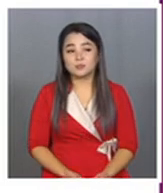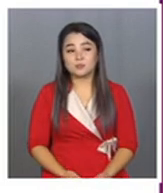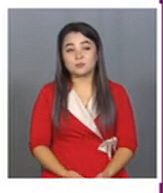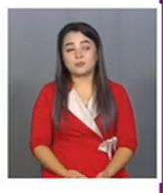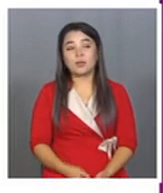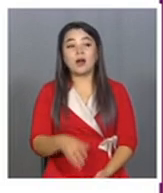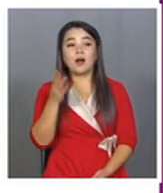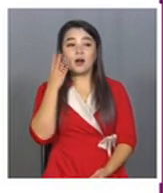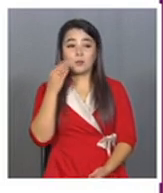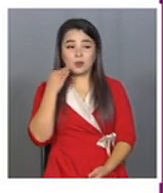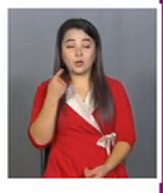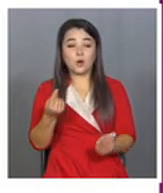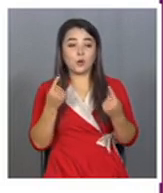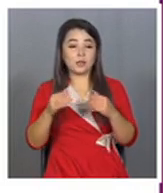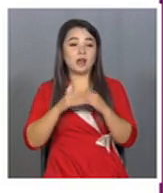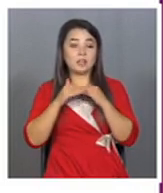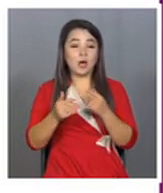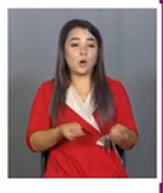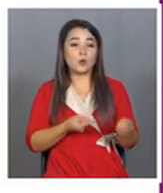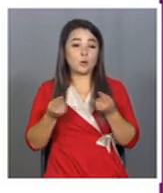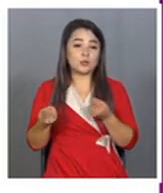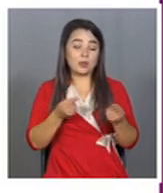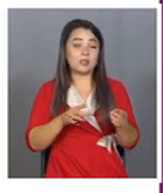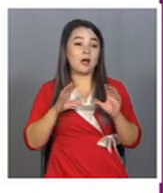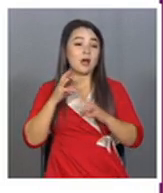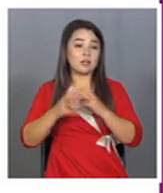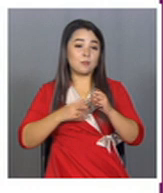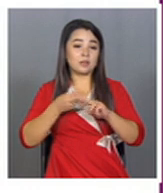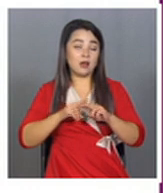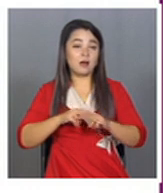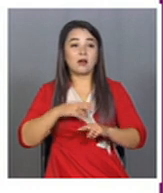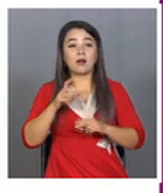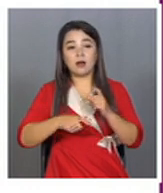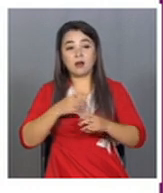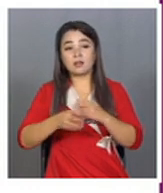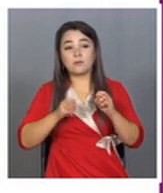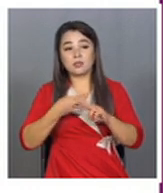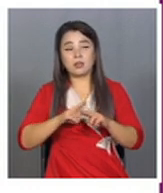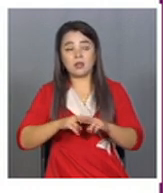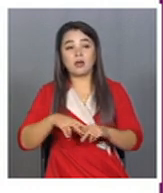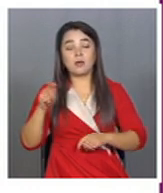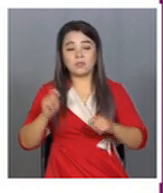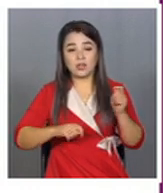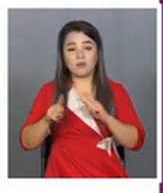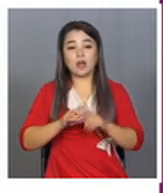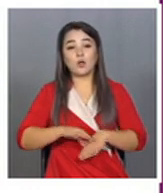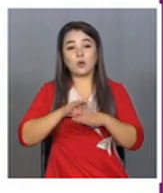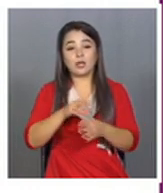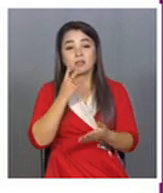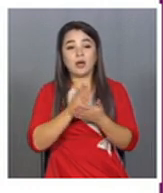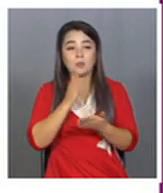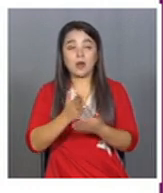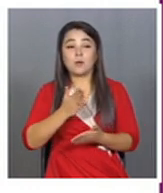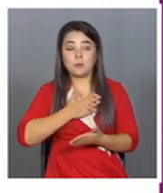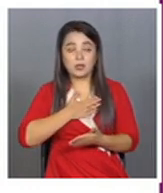сұрадың? Алматыда Ұлы Дала көшпенділер әлемі халықаралық этнофестивалі өтеді екен. Мен де өз